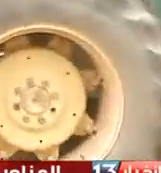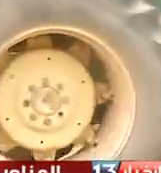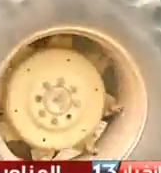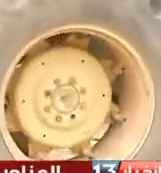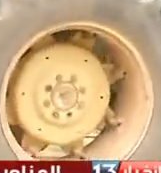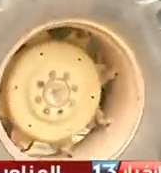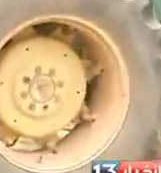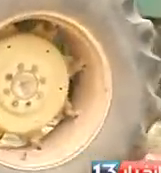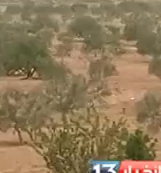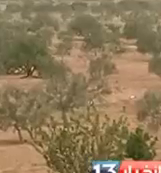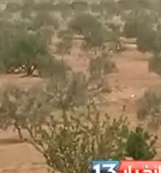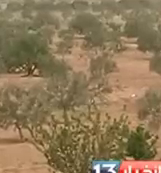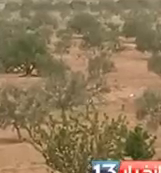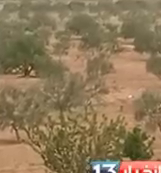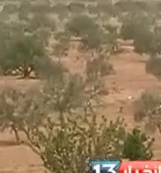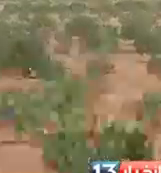الإنتاج.